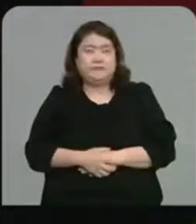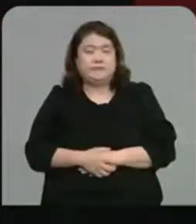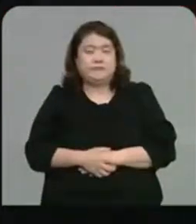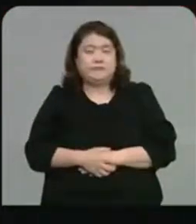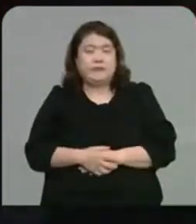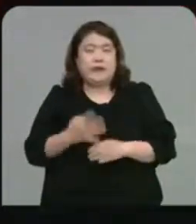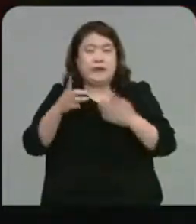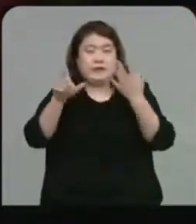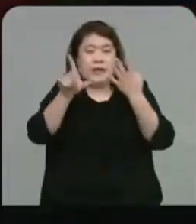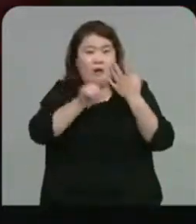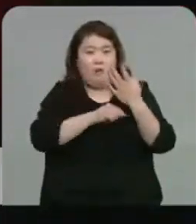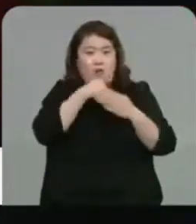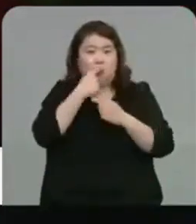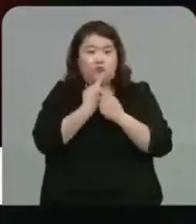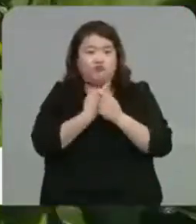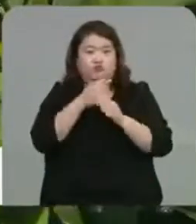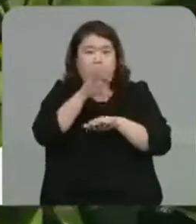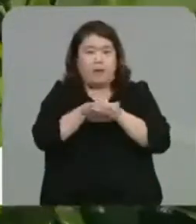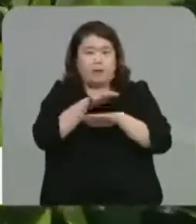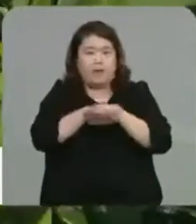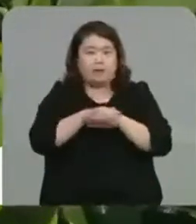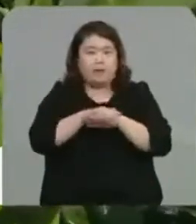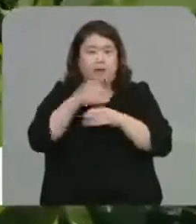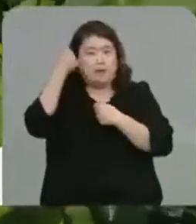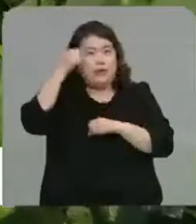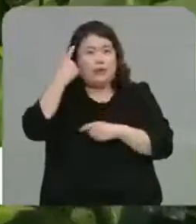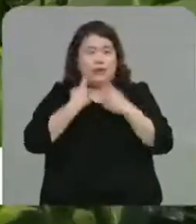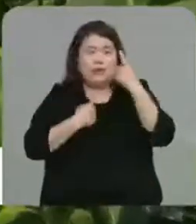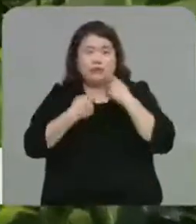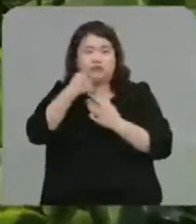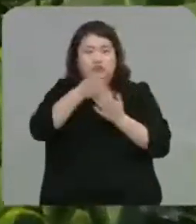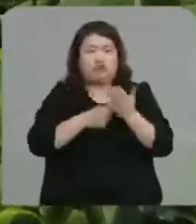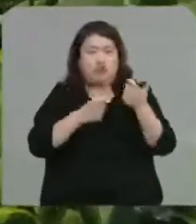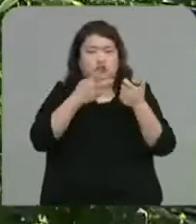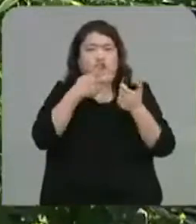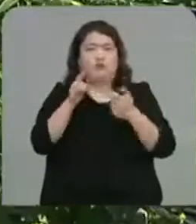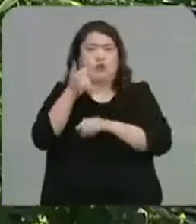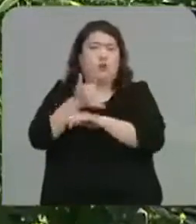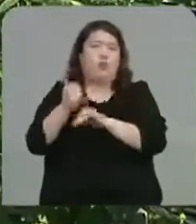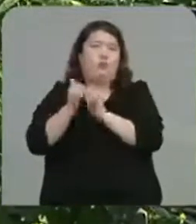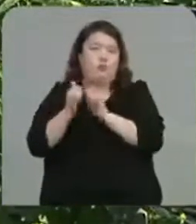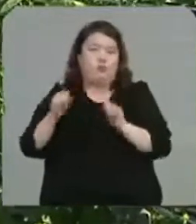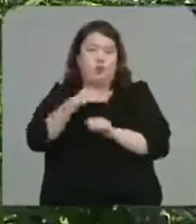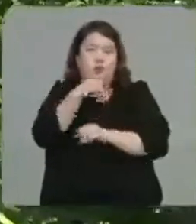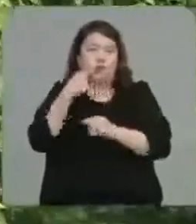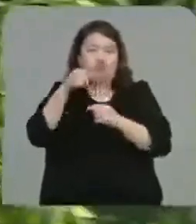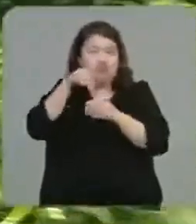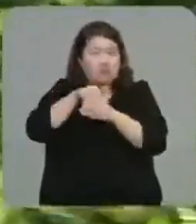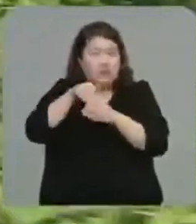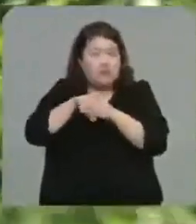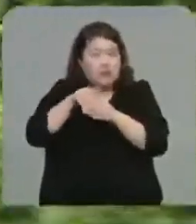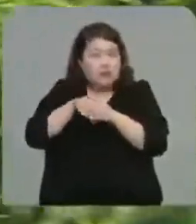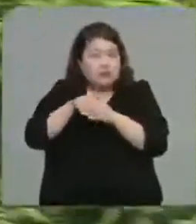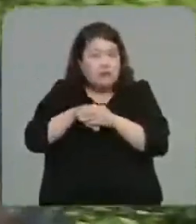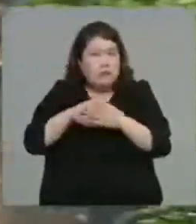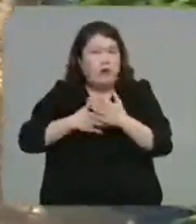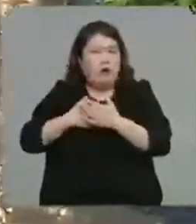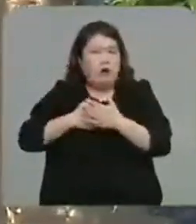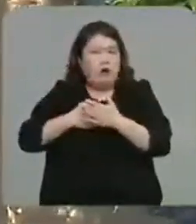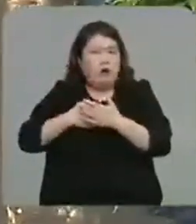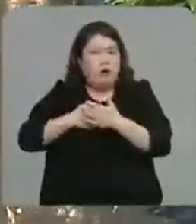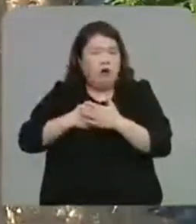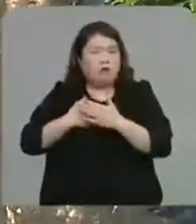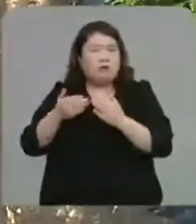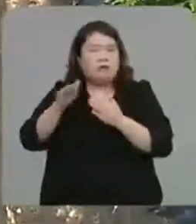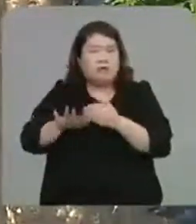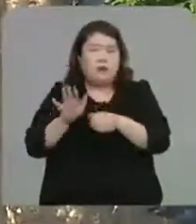지난 서울 고추밭에서 다리를 다쳐 수술까지 한 60대 농민 입니다 고추 심는 시기를 놓칠 깍정이가 찜한 영농